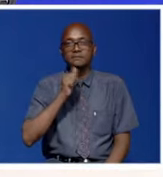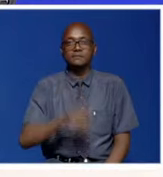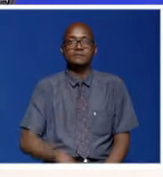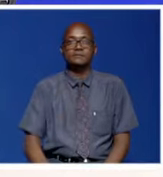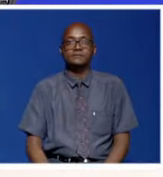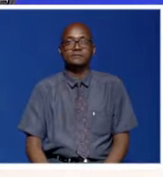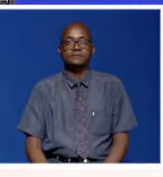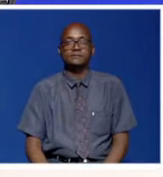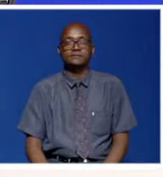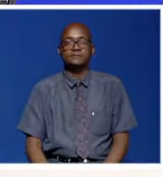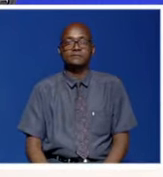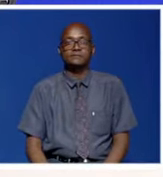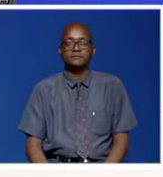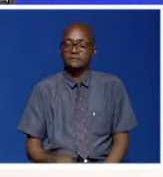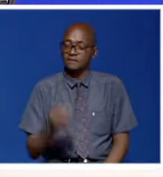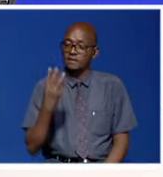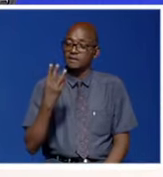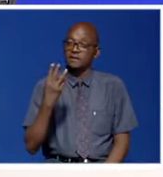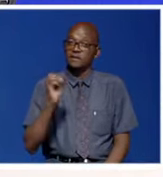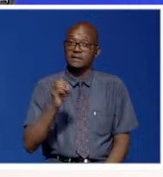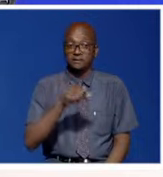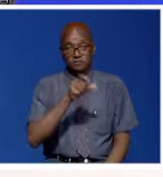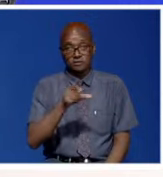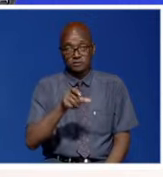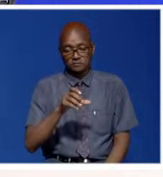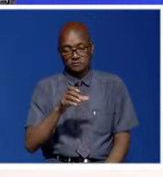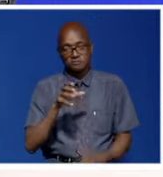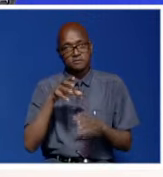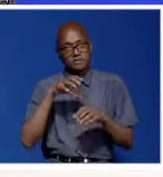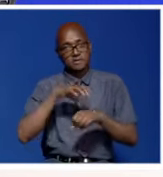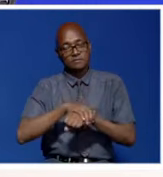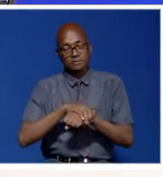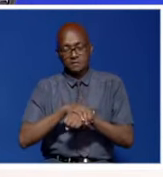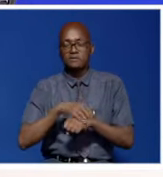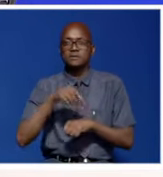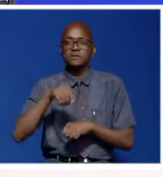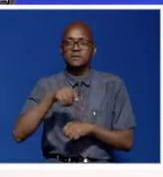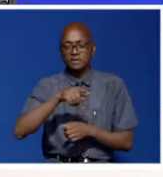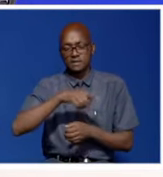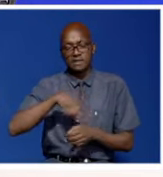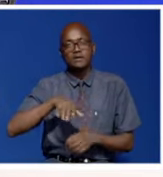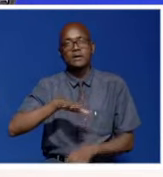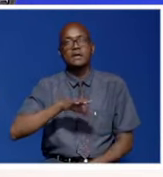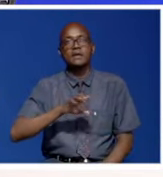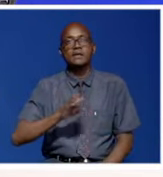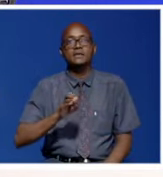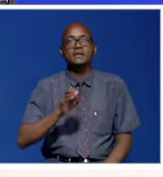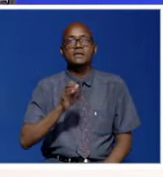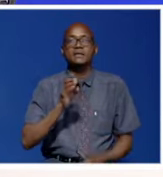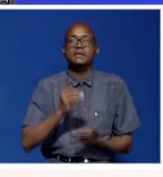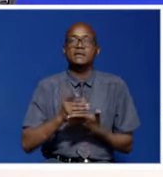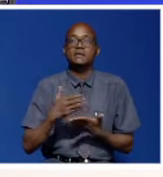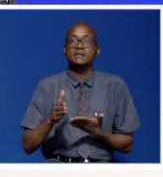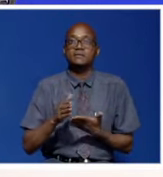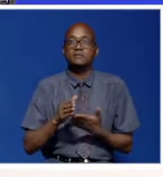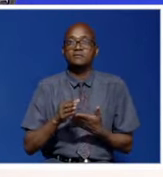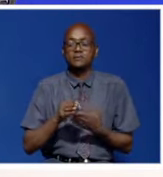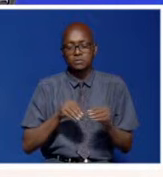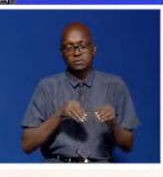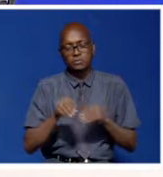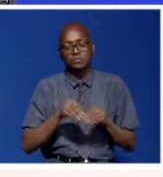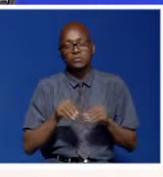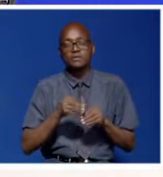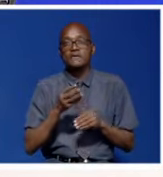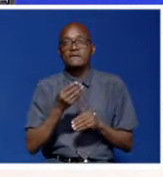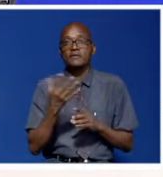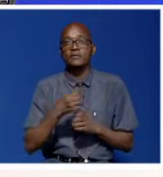Watu 30 wanashikiliwa na jeshi la polisi kanda maalum ya Dar es Salaam kwa tuhuma za kugushi nyaraka ili kupata fedha za mafao ya